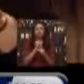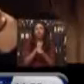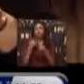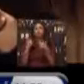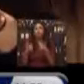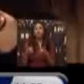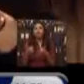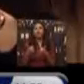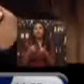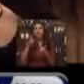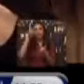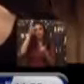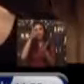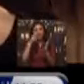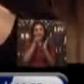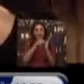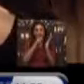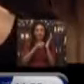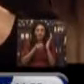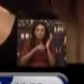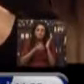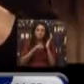السيناريو الجيد